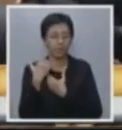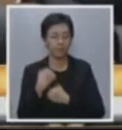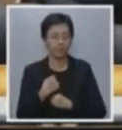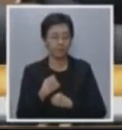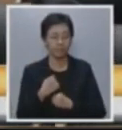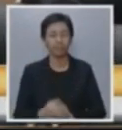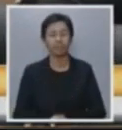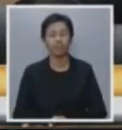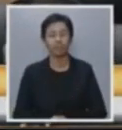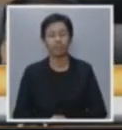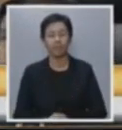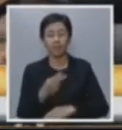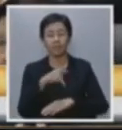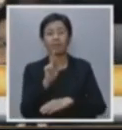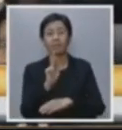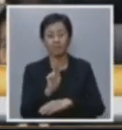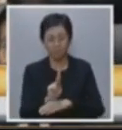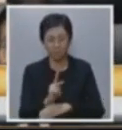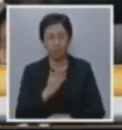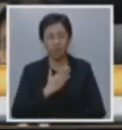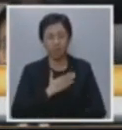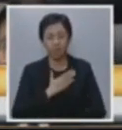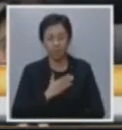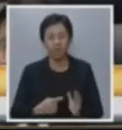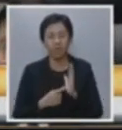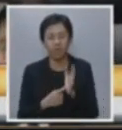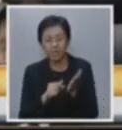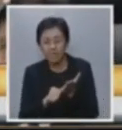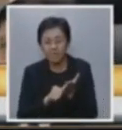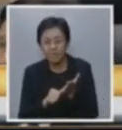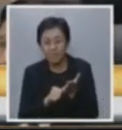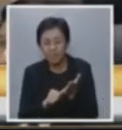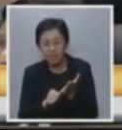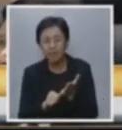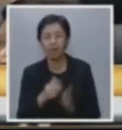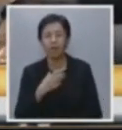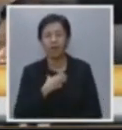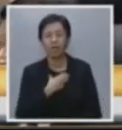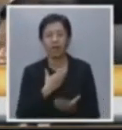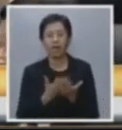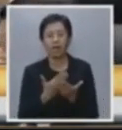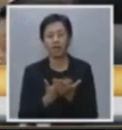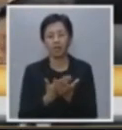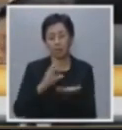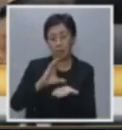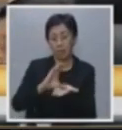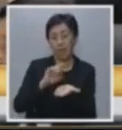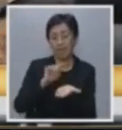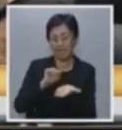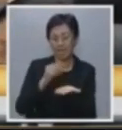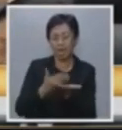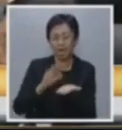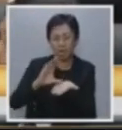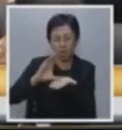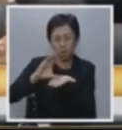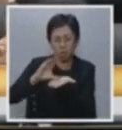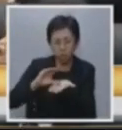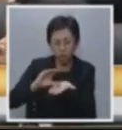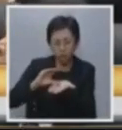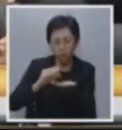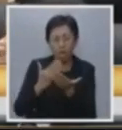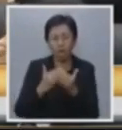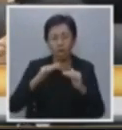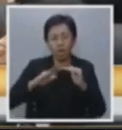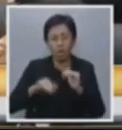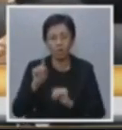ย์ครับท่านประธานครับผมได้เสนอคำแปรยติที่จะมีการปรับลดงบประมาณโดยรวม